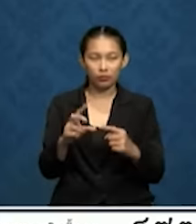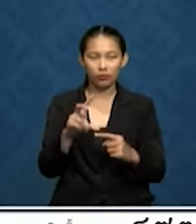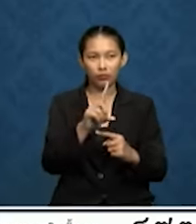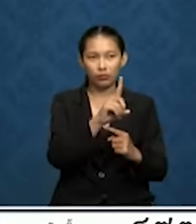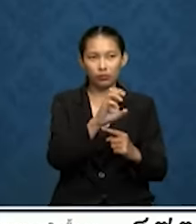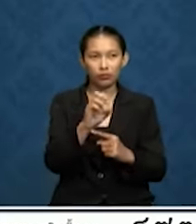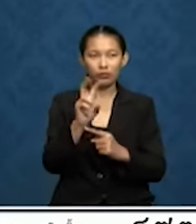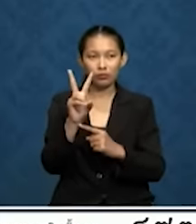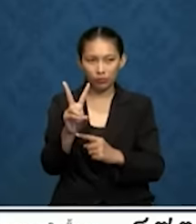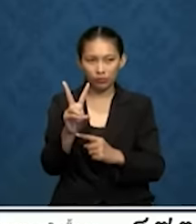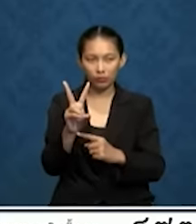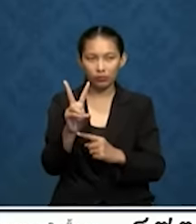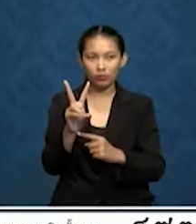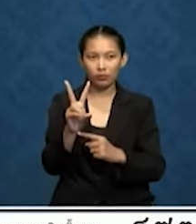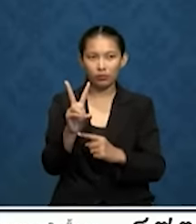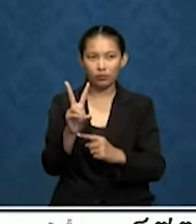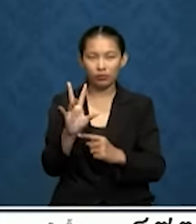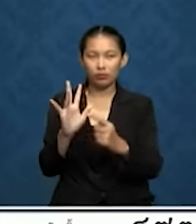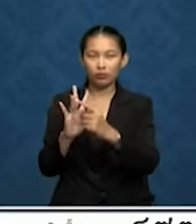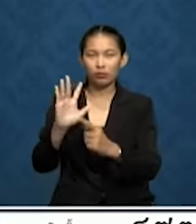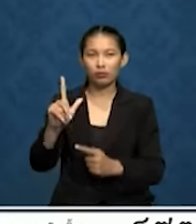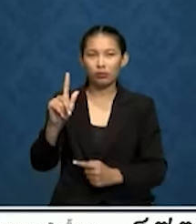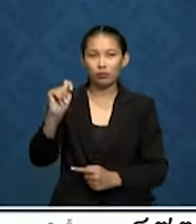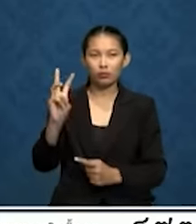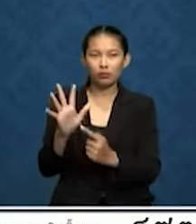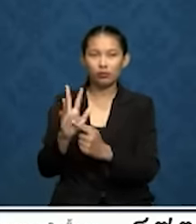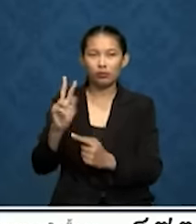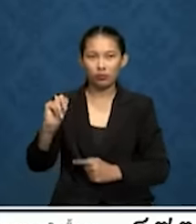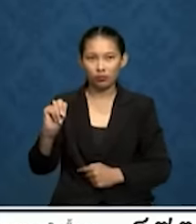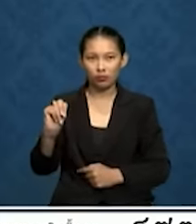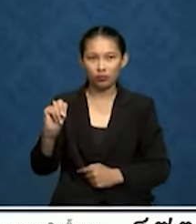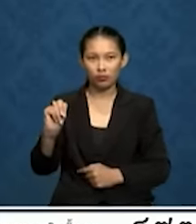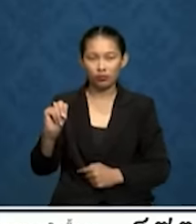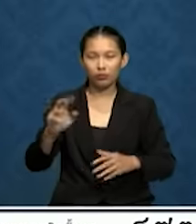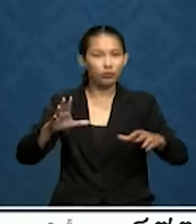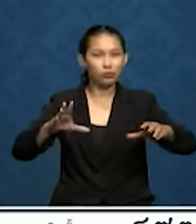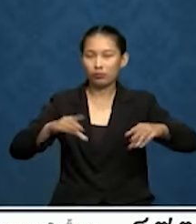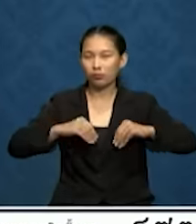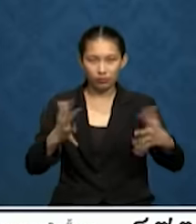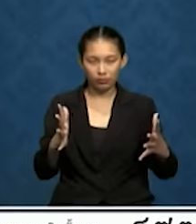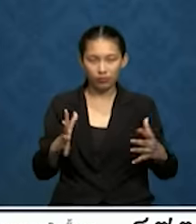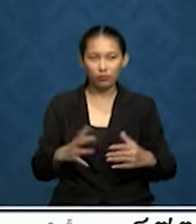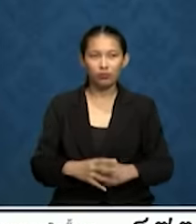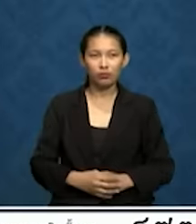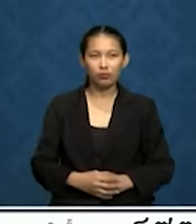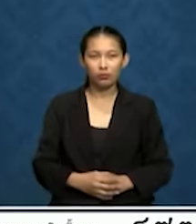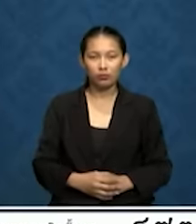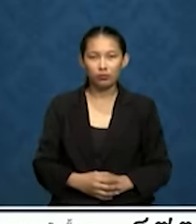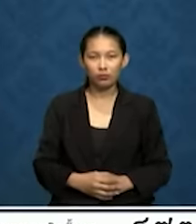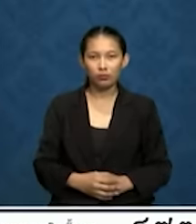102ใช่ไหมฮะ 102นายเชตวันเตือประโคน ไม่เห็นชอบครับ